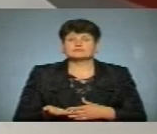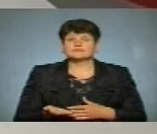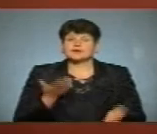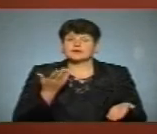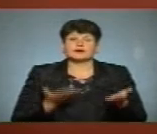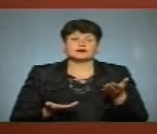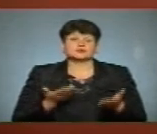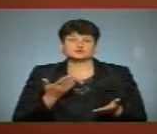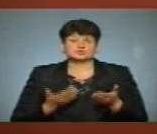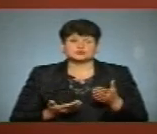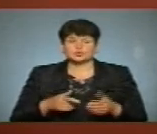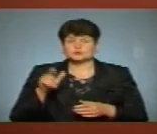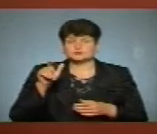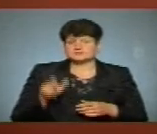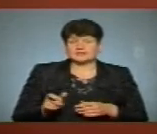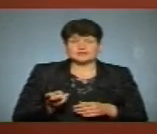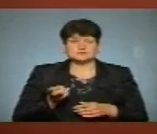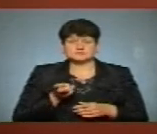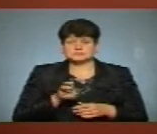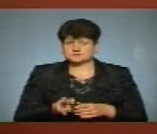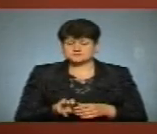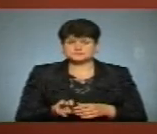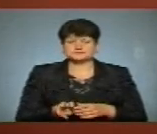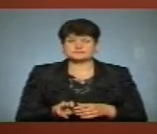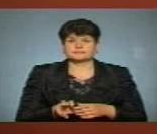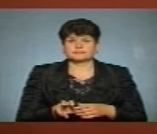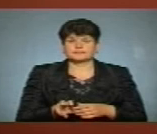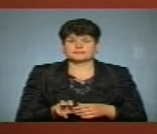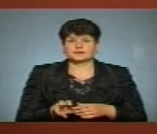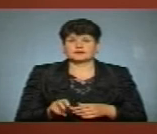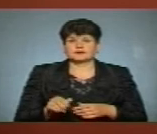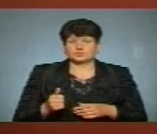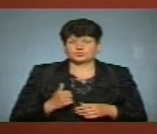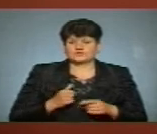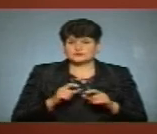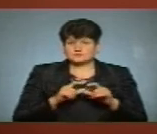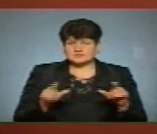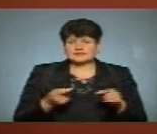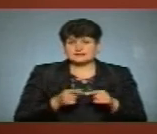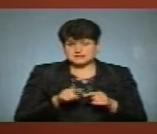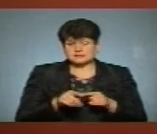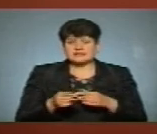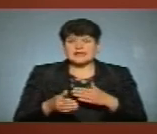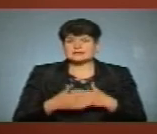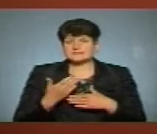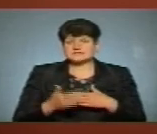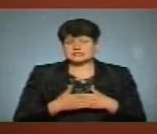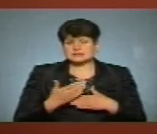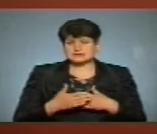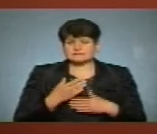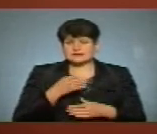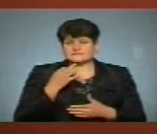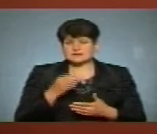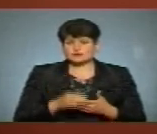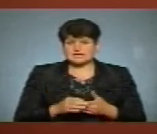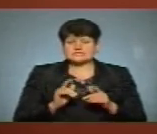Якщо громадянин України не з'явиться за викликом до військового комісаріату, на це він притягується до адміністративної